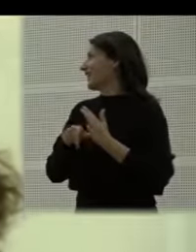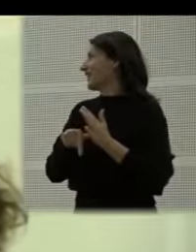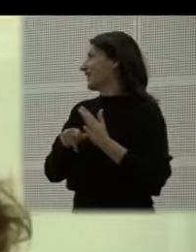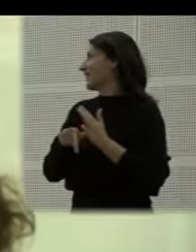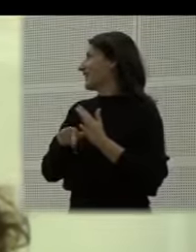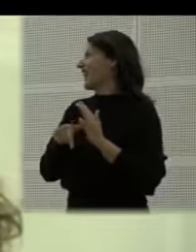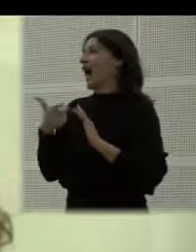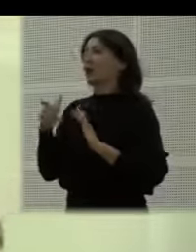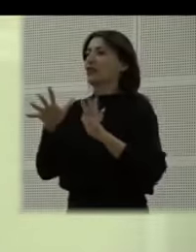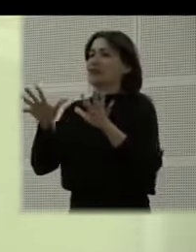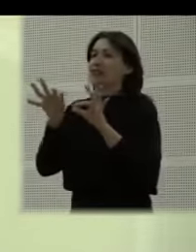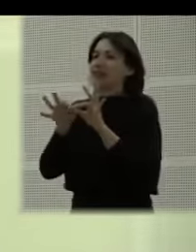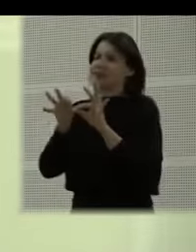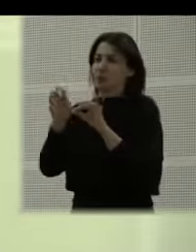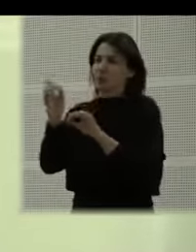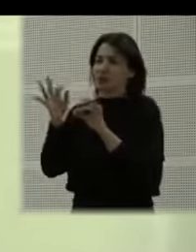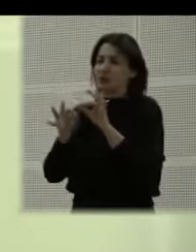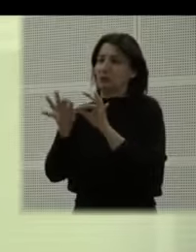abbiamo ancora 10 minuti e un quarto d'ora.